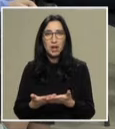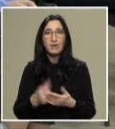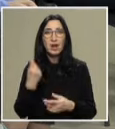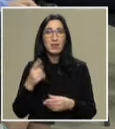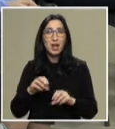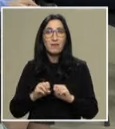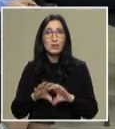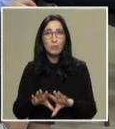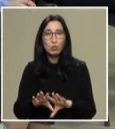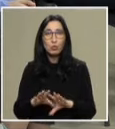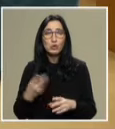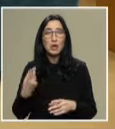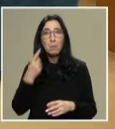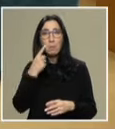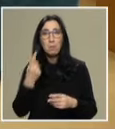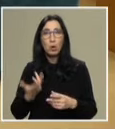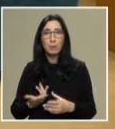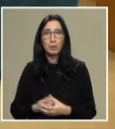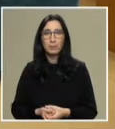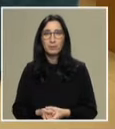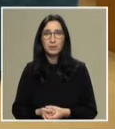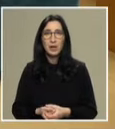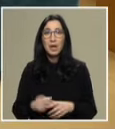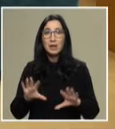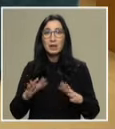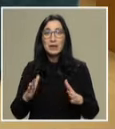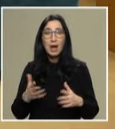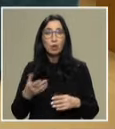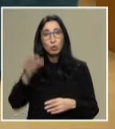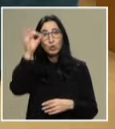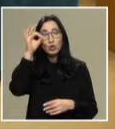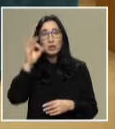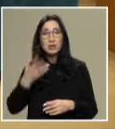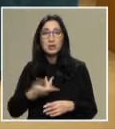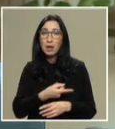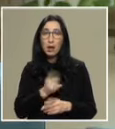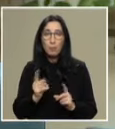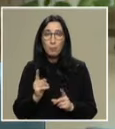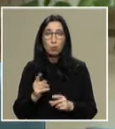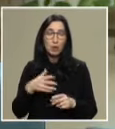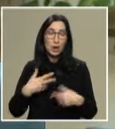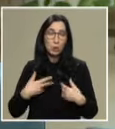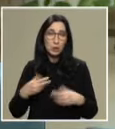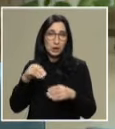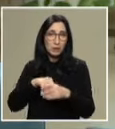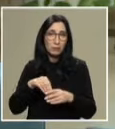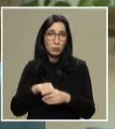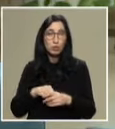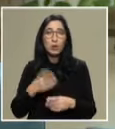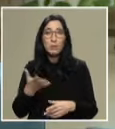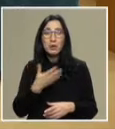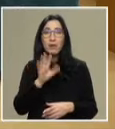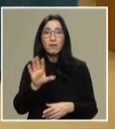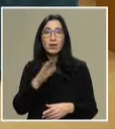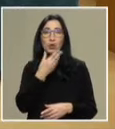една възможност за експерименти. Някой от учениците от публиката би ли искал да се включи по темата? Имате ли ваши познати